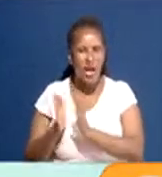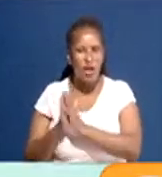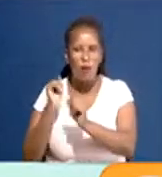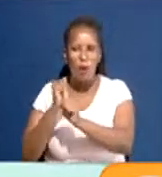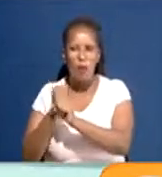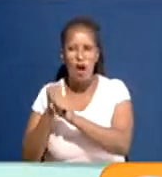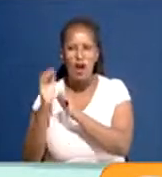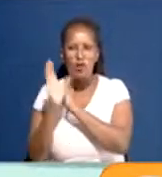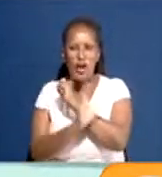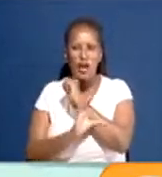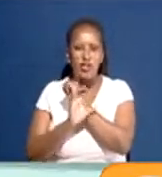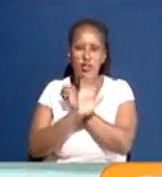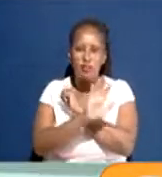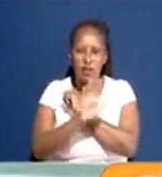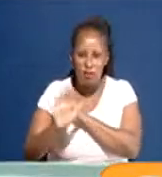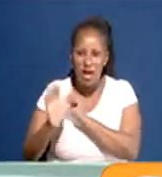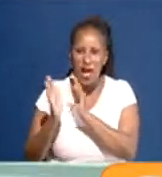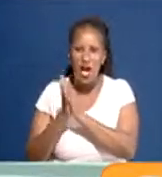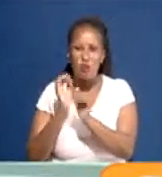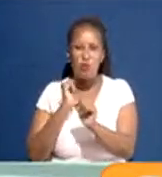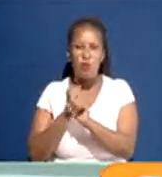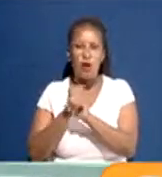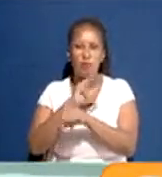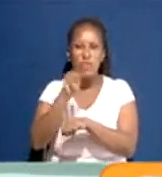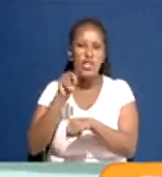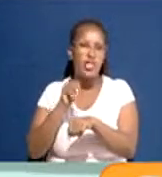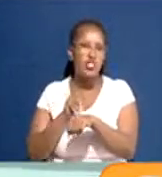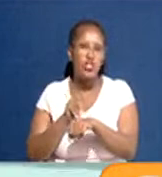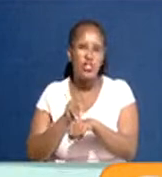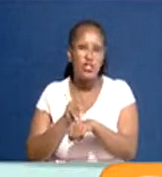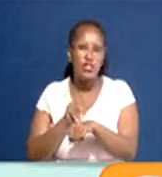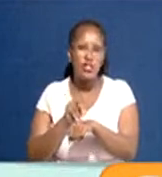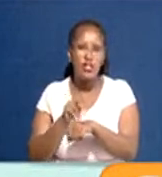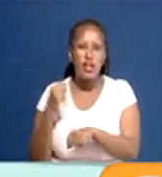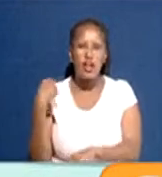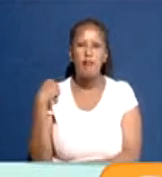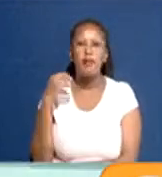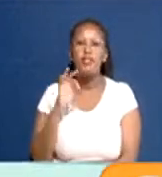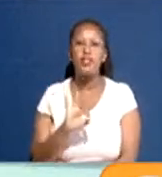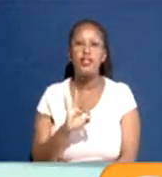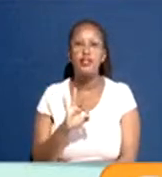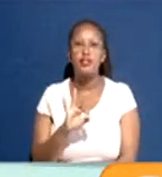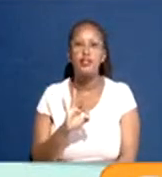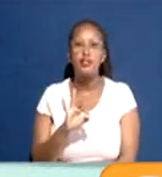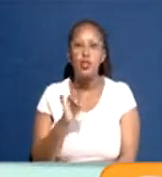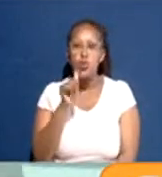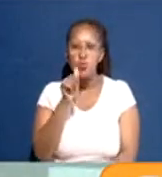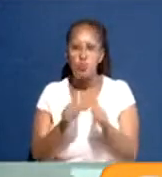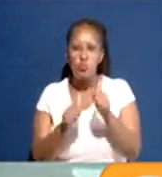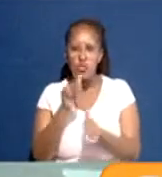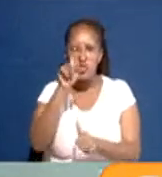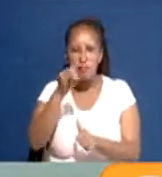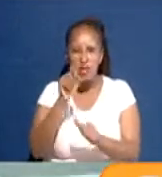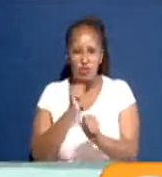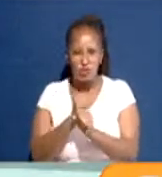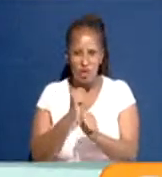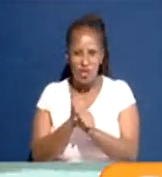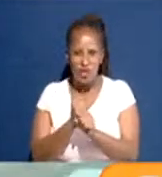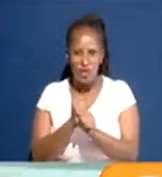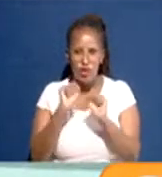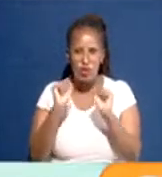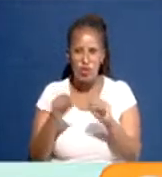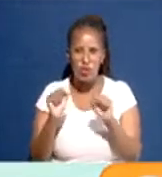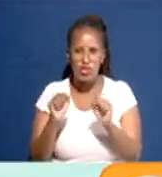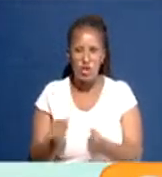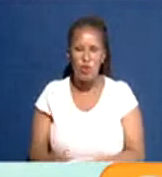their country and work for our nation. Jambo la tatu ambayo lazima tufanye ili